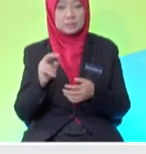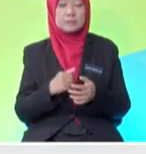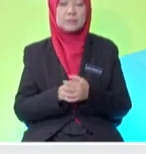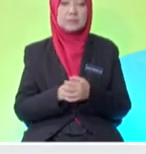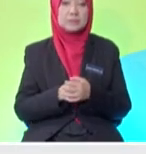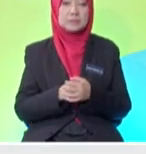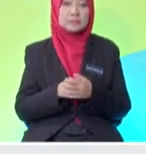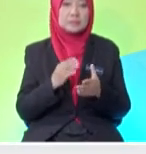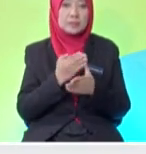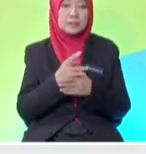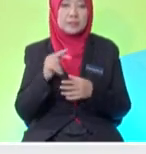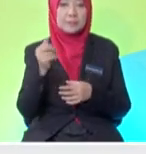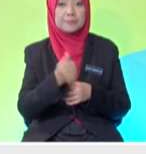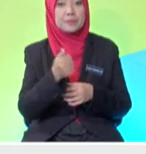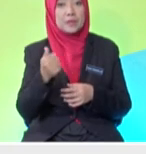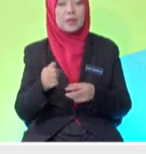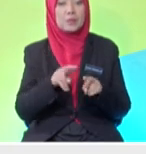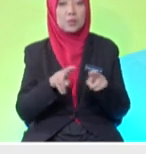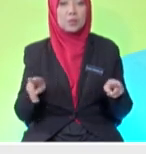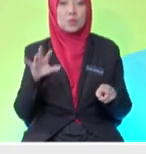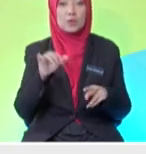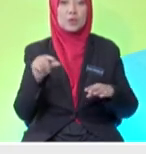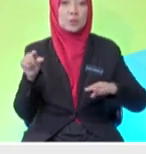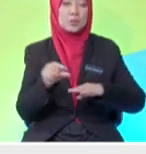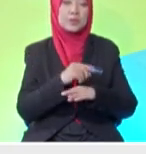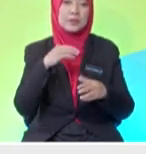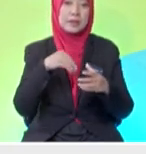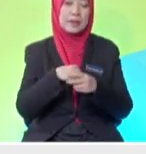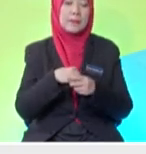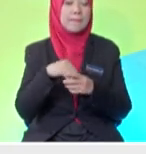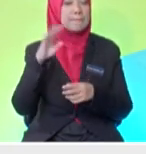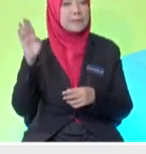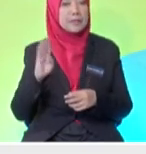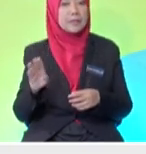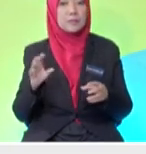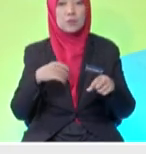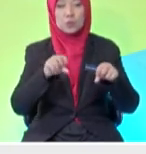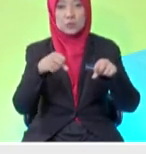sebagian alat mengukur yang digunakan di dalam bengkel musas